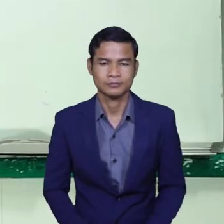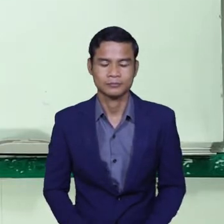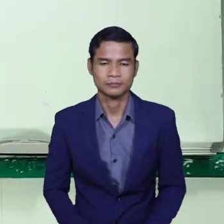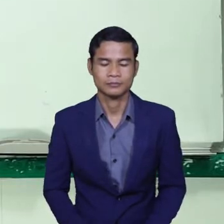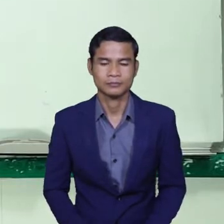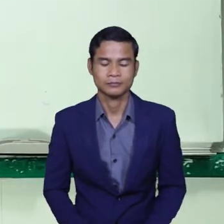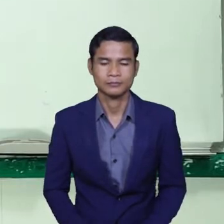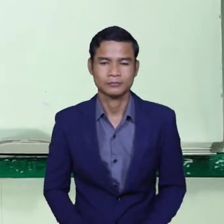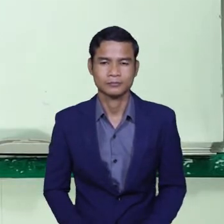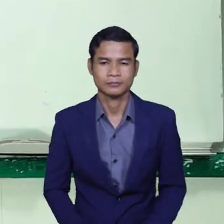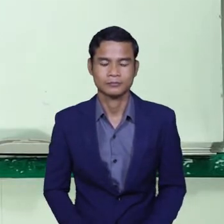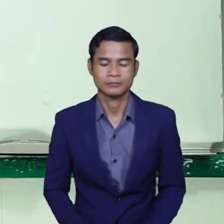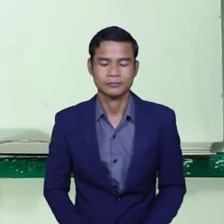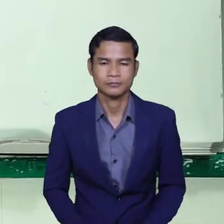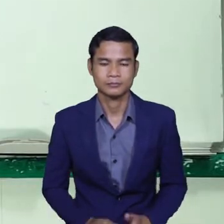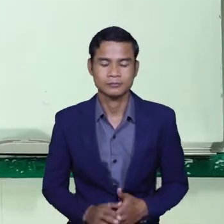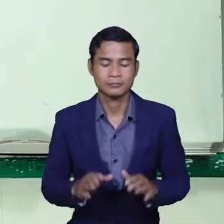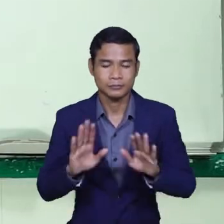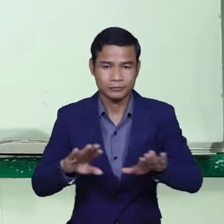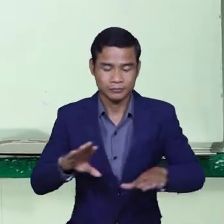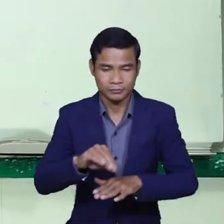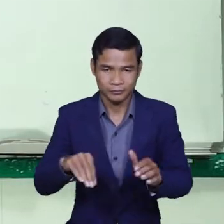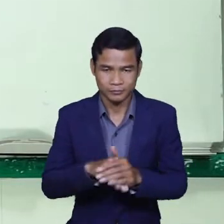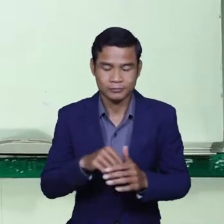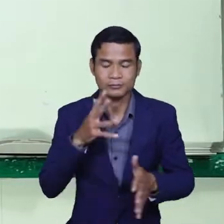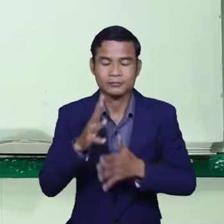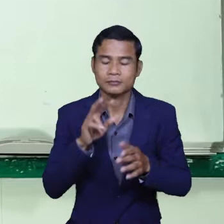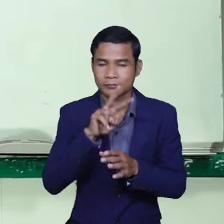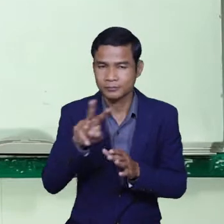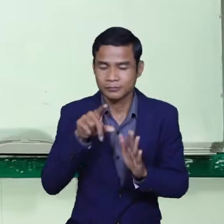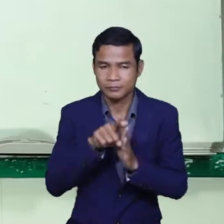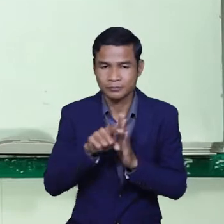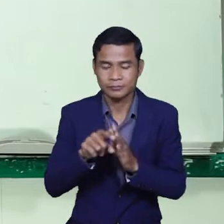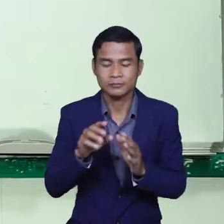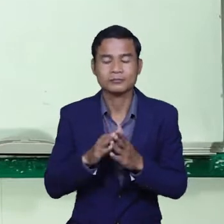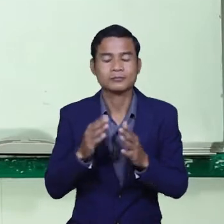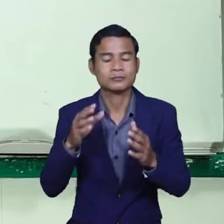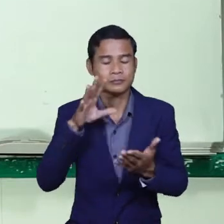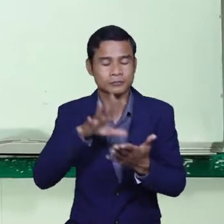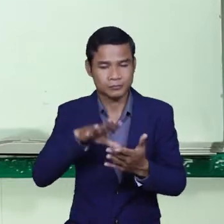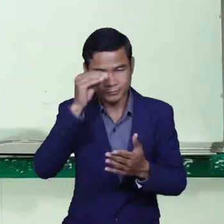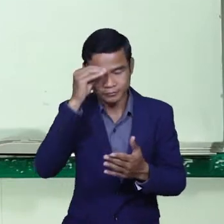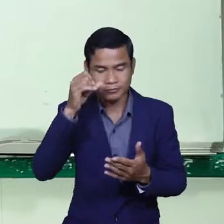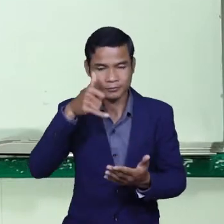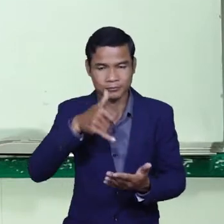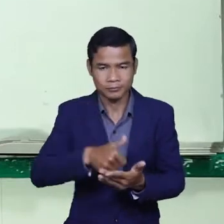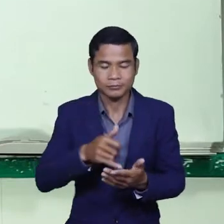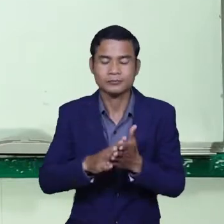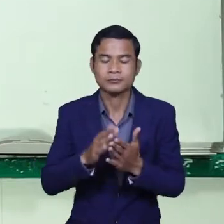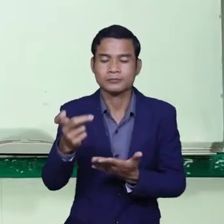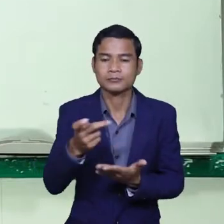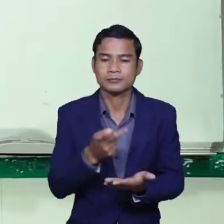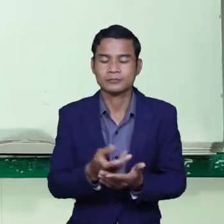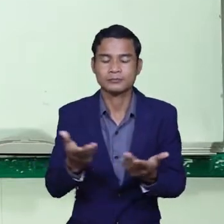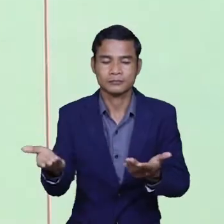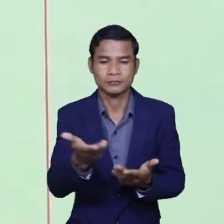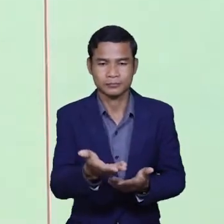ចាកូនកូនទាំងអស់គ្នាចាអញ្ចឹងចាអ្នកគ្រូនឹងអានចាចំណងជើងមេរៀនដែលយើងត្រូវរៀននៅថ្ងៃនេះចាជាគំរូសម្រាប់កូ